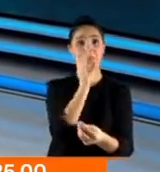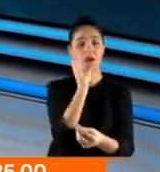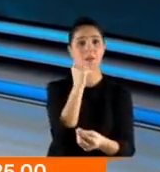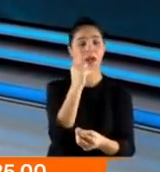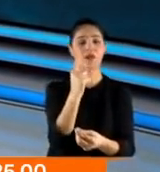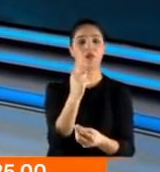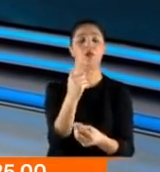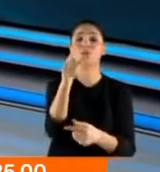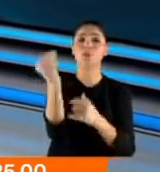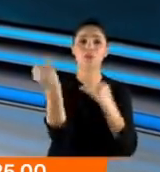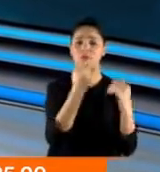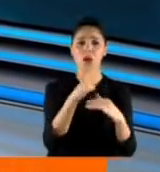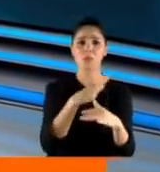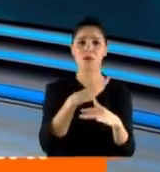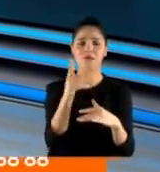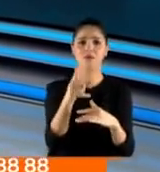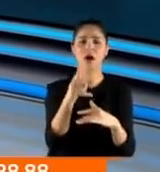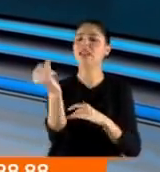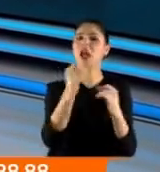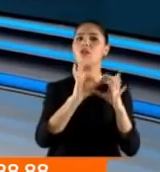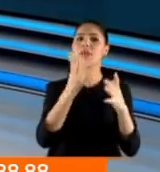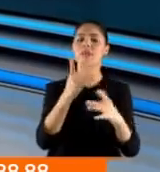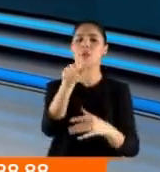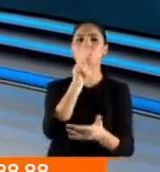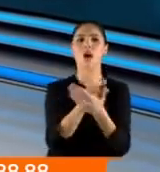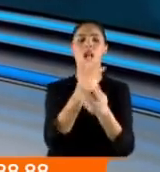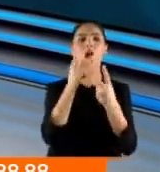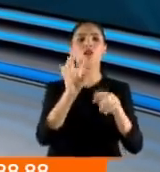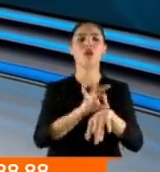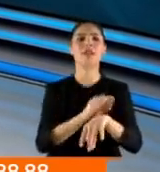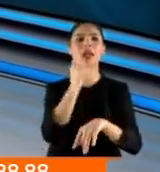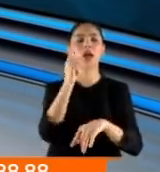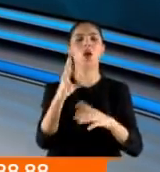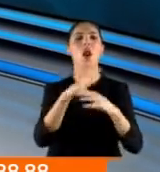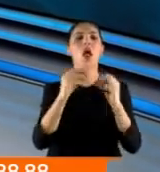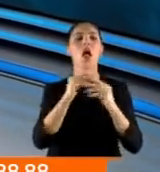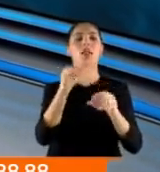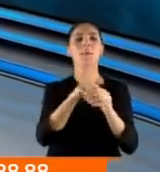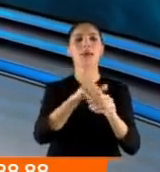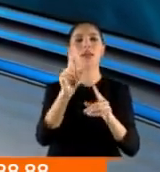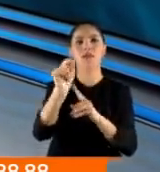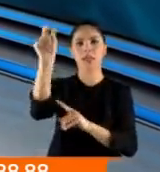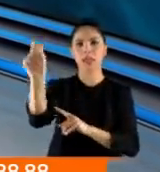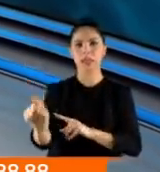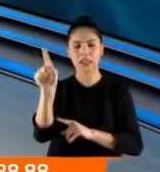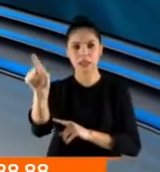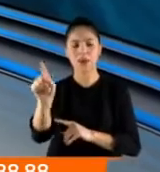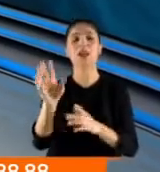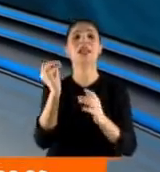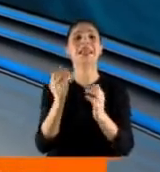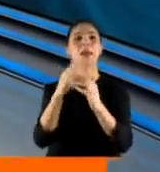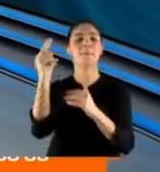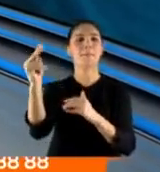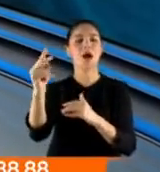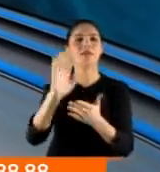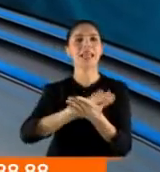haber, yankıları gelecektir ki geldi de, onu da söyleyeyim. Bu kararın açıklandığı dakikalarda Adana Milletvekili, İyi Parti Adana Milletvekili İsmail Koncuk